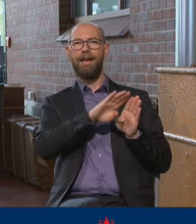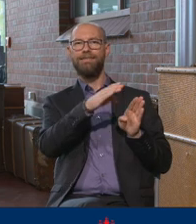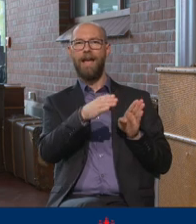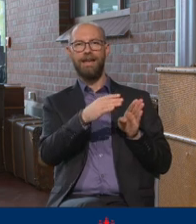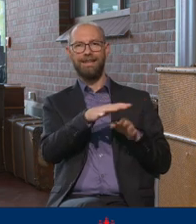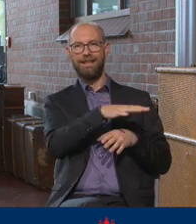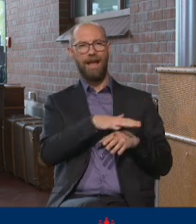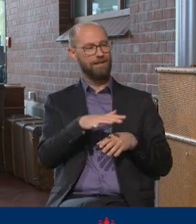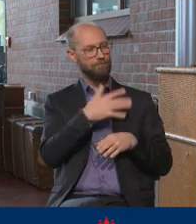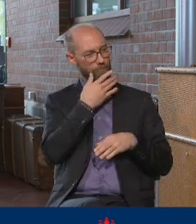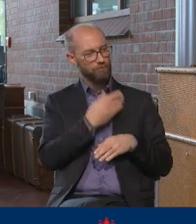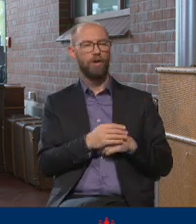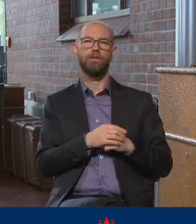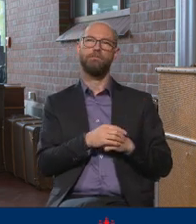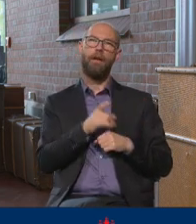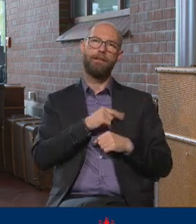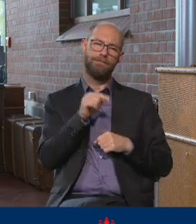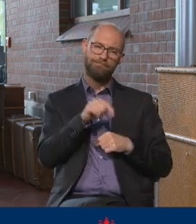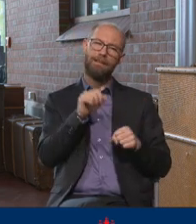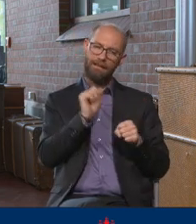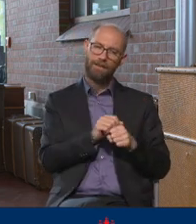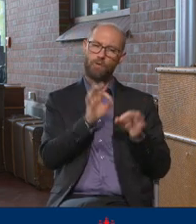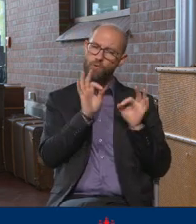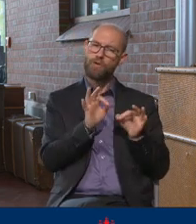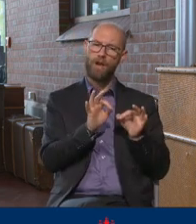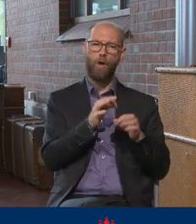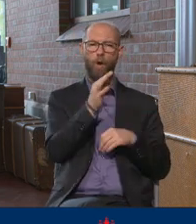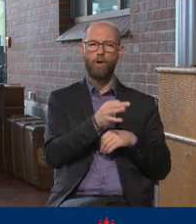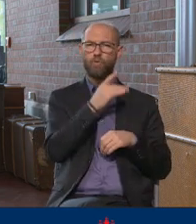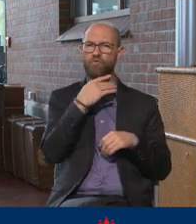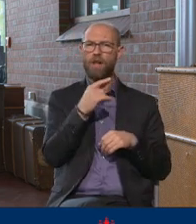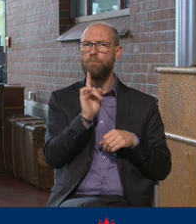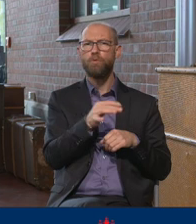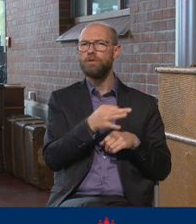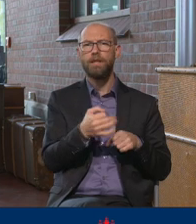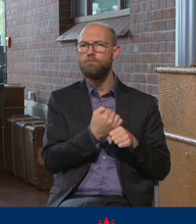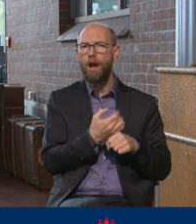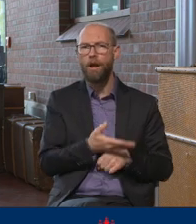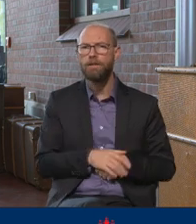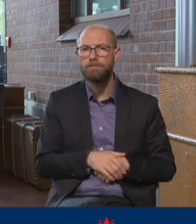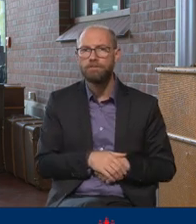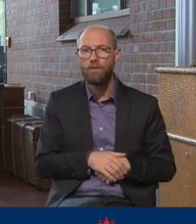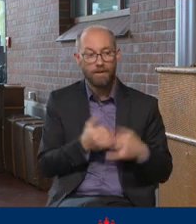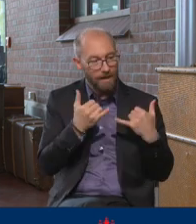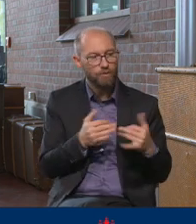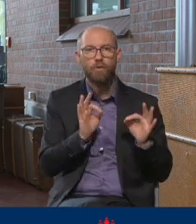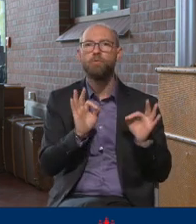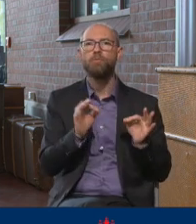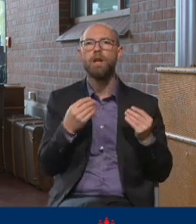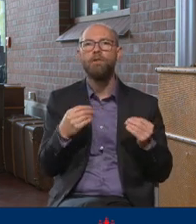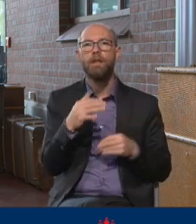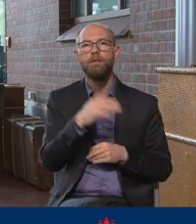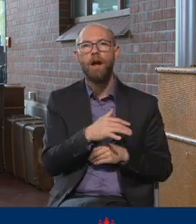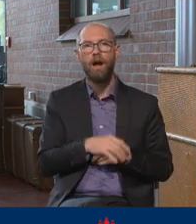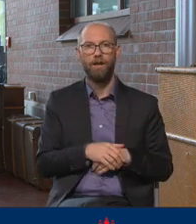wir glauben dass das vielleicht auch ein ort sein kann wo man gar nicht so viel machen muss weil das ein ort ist er jetzt schon seine qualitäten hat sich